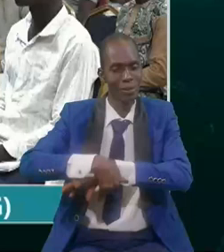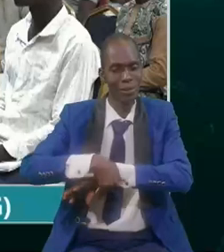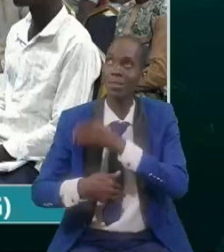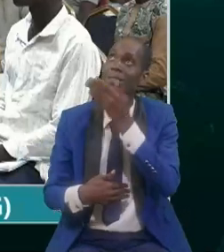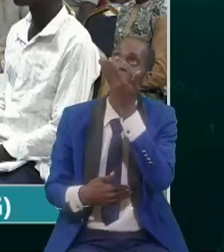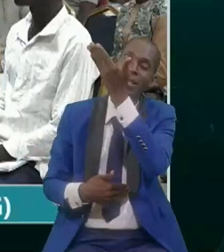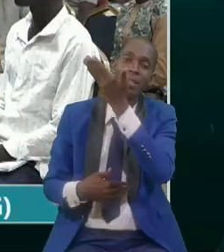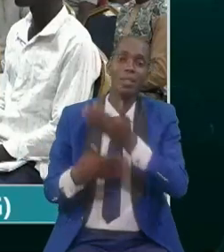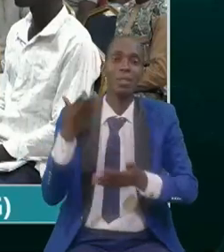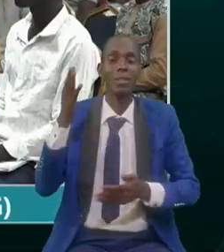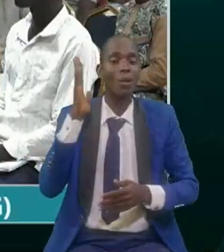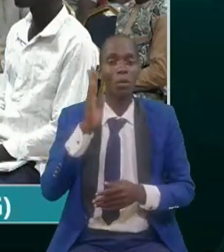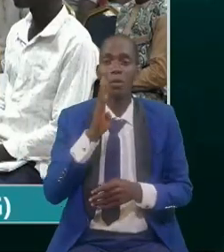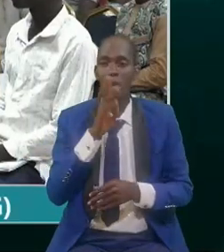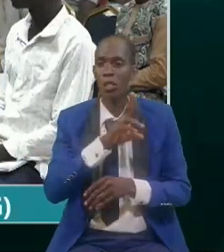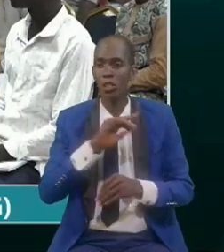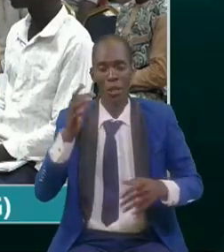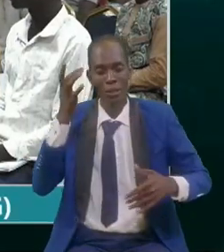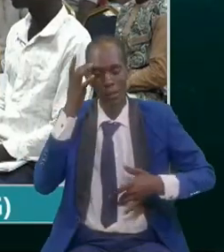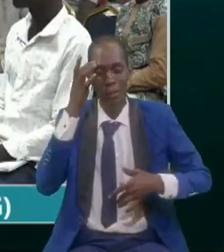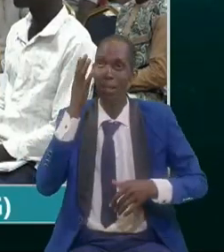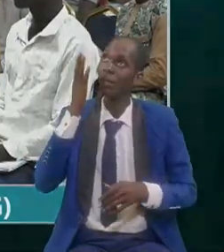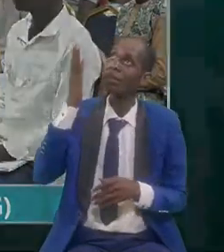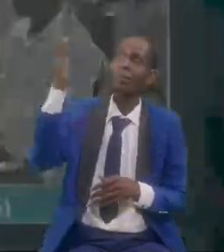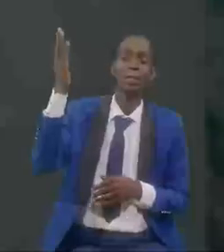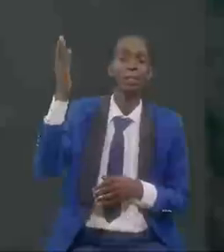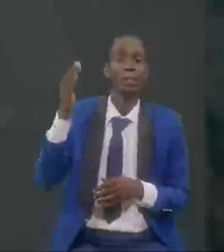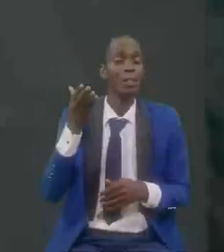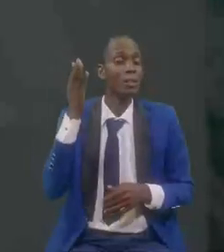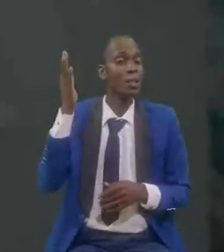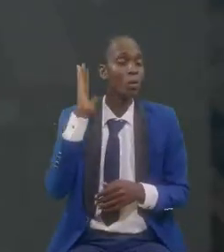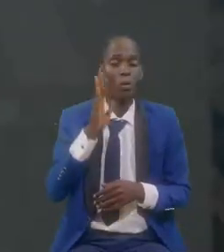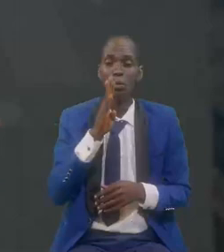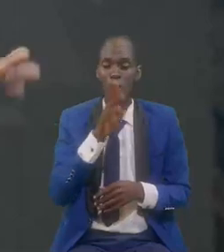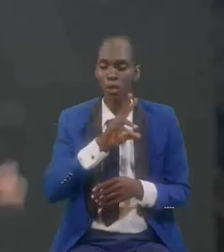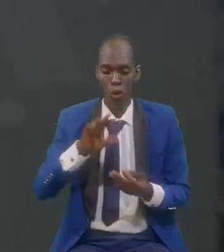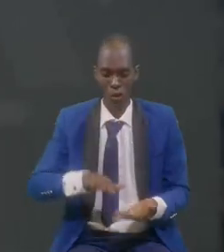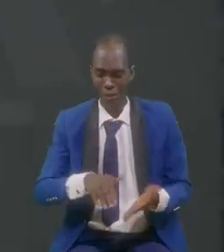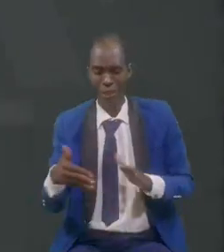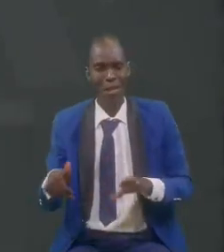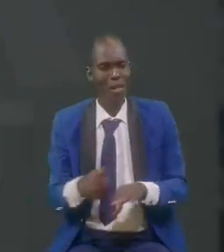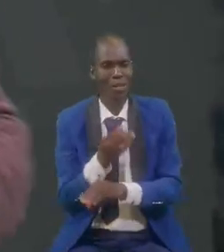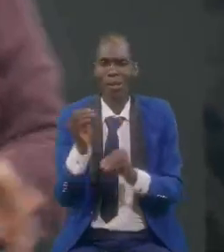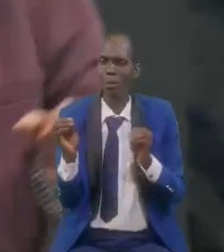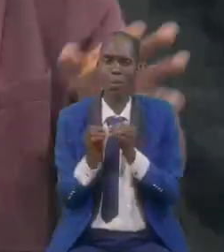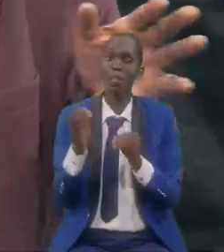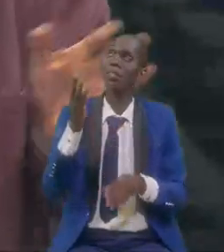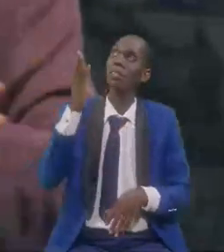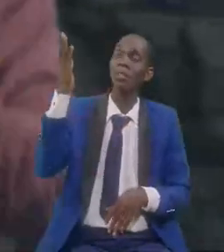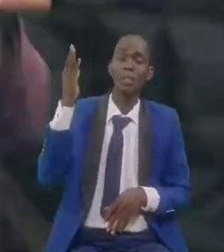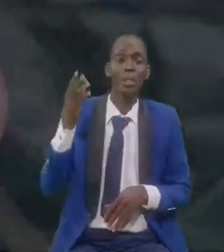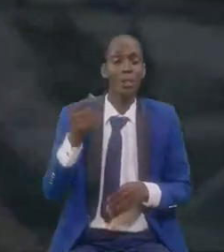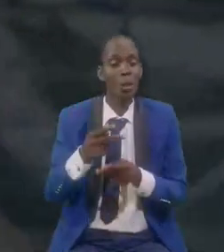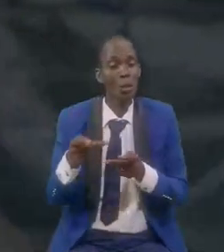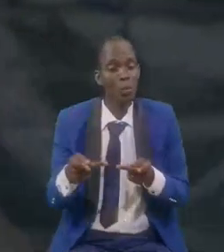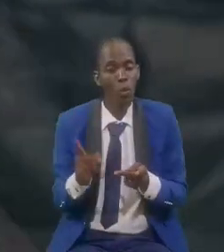où il n'y aura pas de maladie. C'est le lieu où il n'y aura pas de mort. C'est le lieu où il n'y